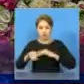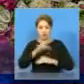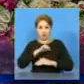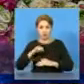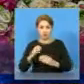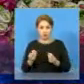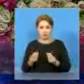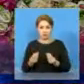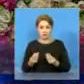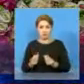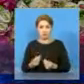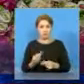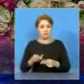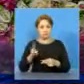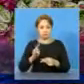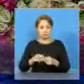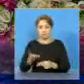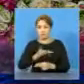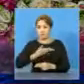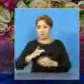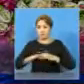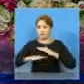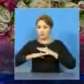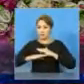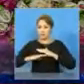қаражатыма. Сондықтан біздің қазір аулада